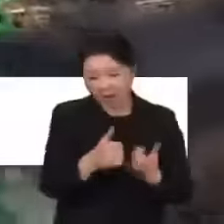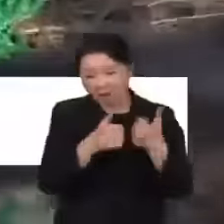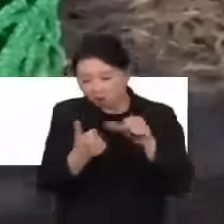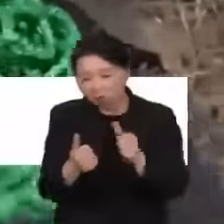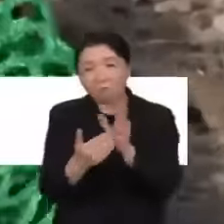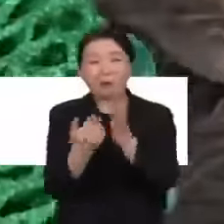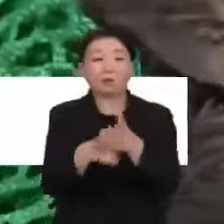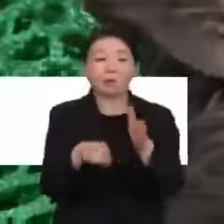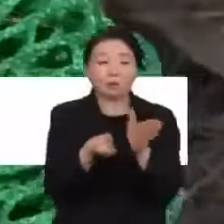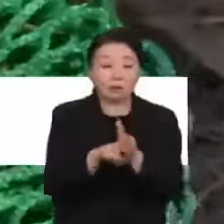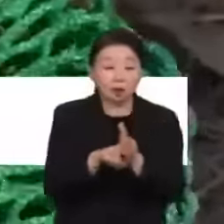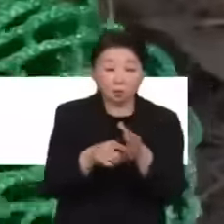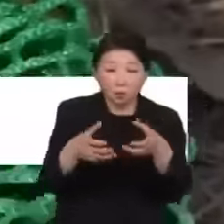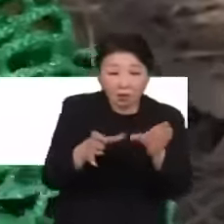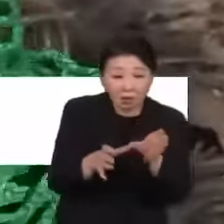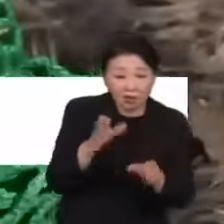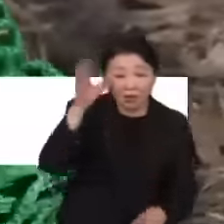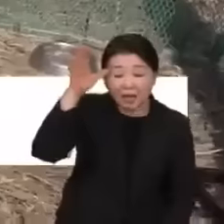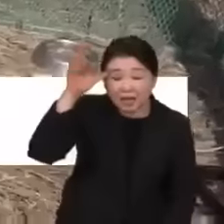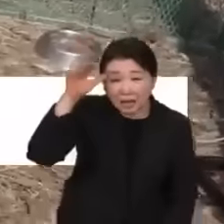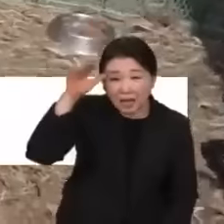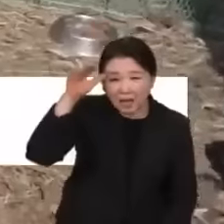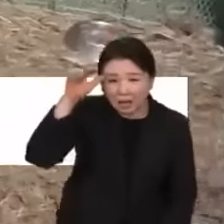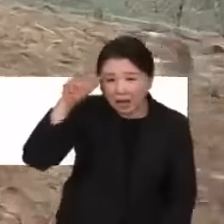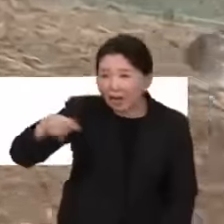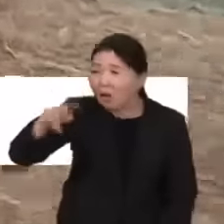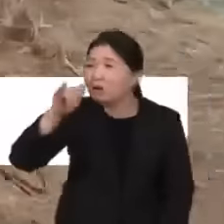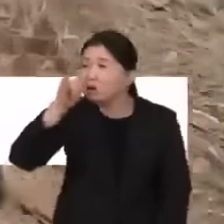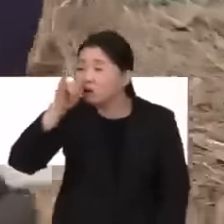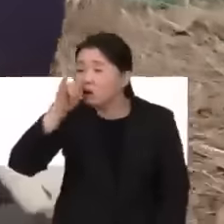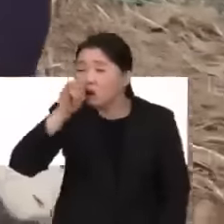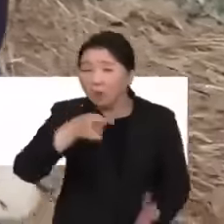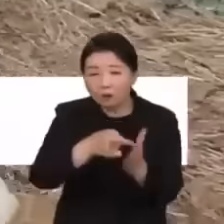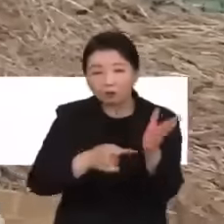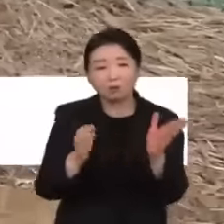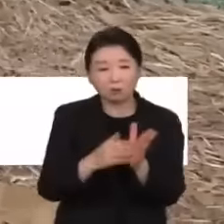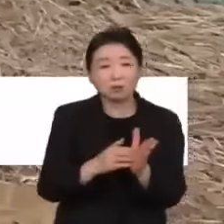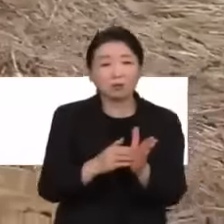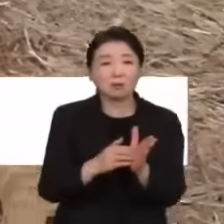그렇게 떠들고 있는 개들에 대한 중성화도 최대한 해서